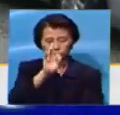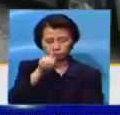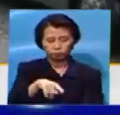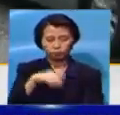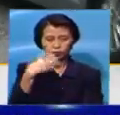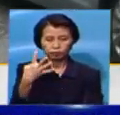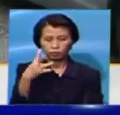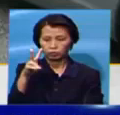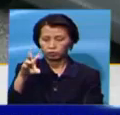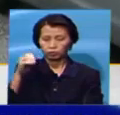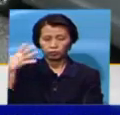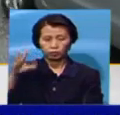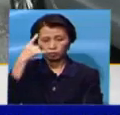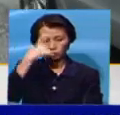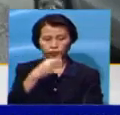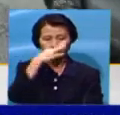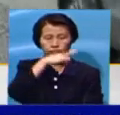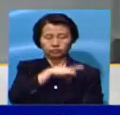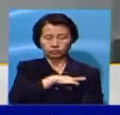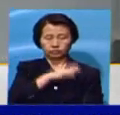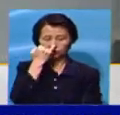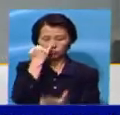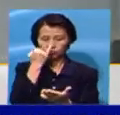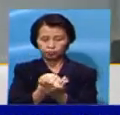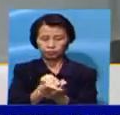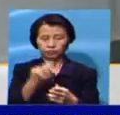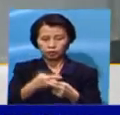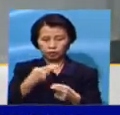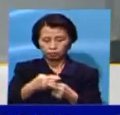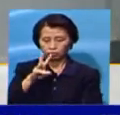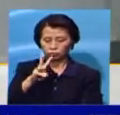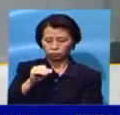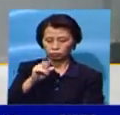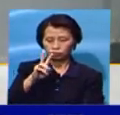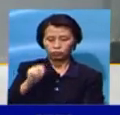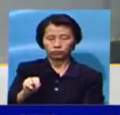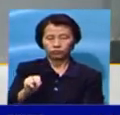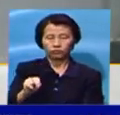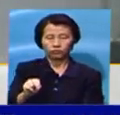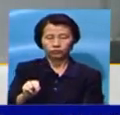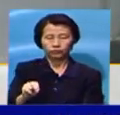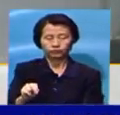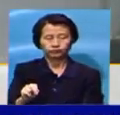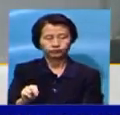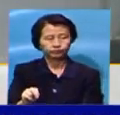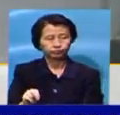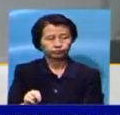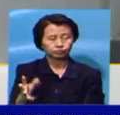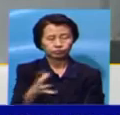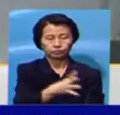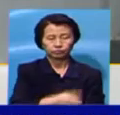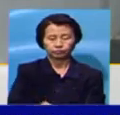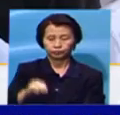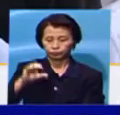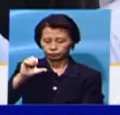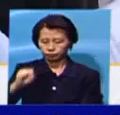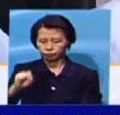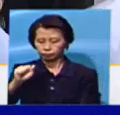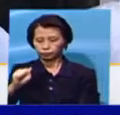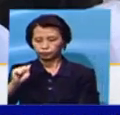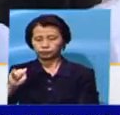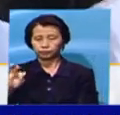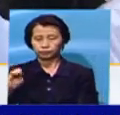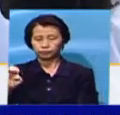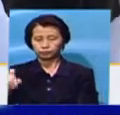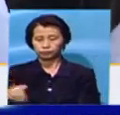2015 untuk dimanfaatkan pengganas bernama Wan Mohamad akwil Wan Zainal Abidin sementara Mohammad shaiful pula didakwa